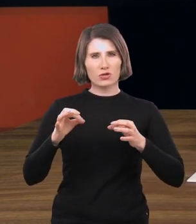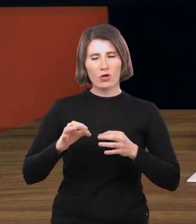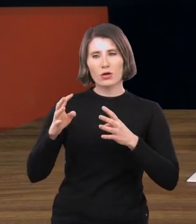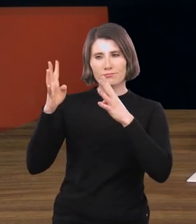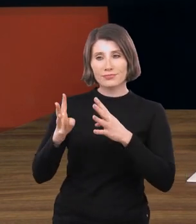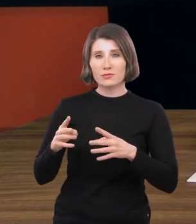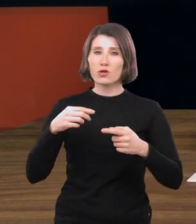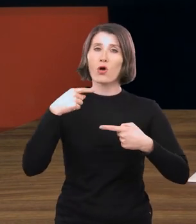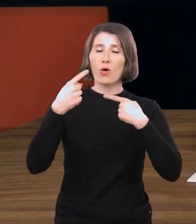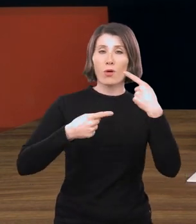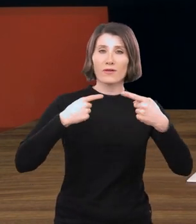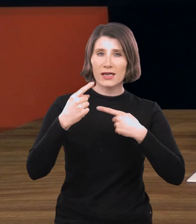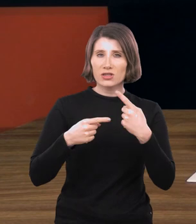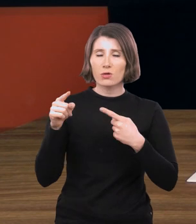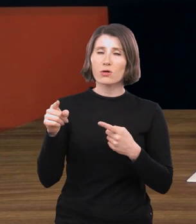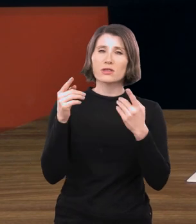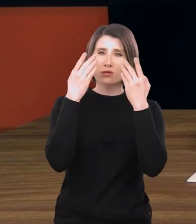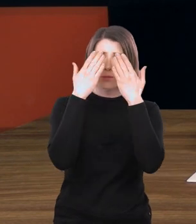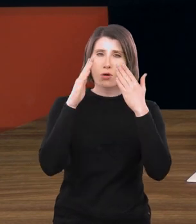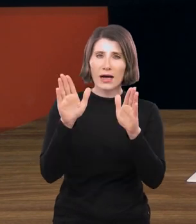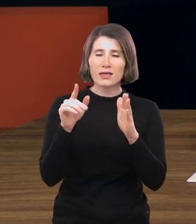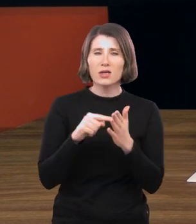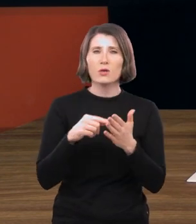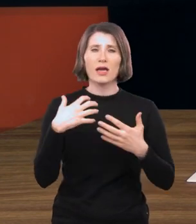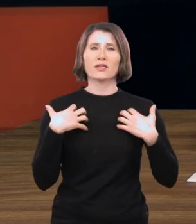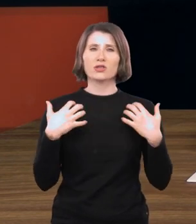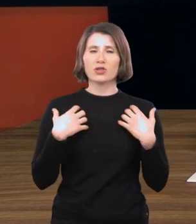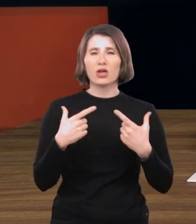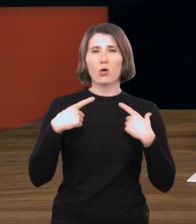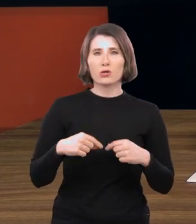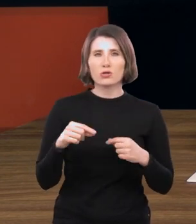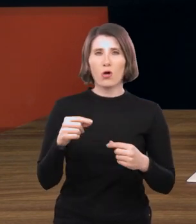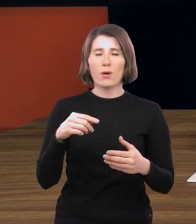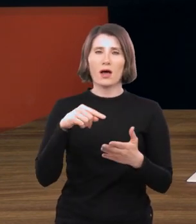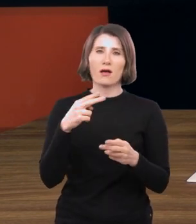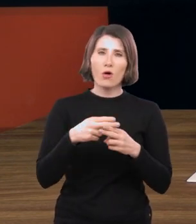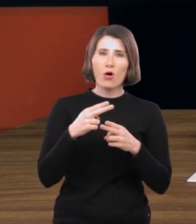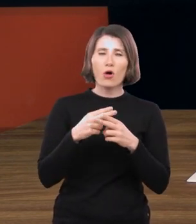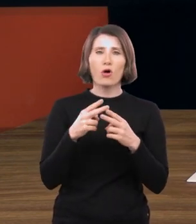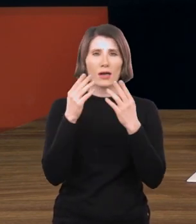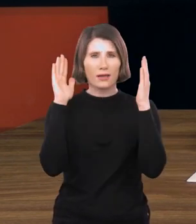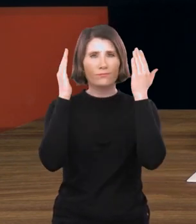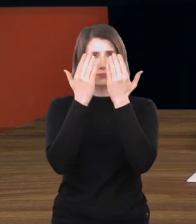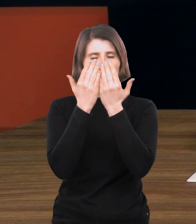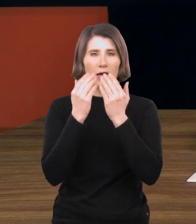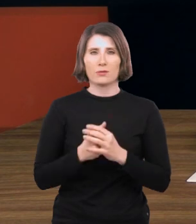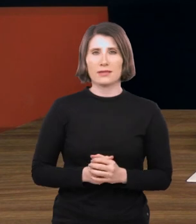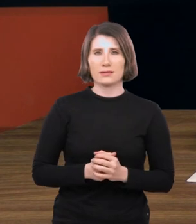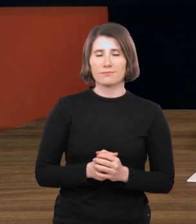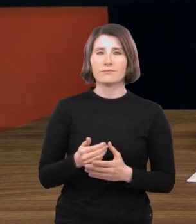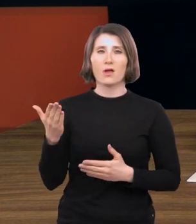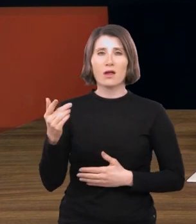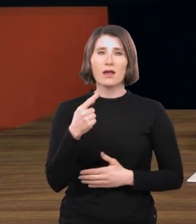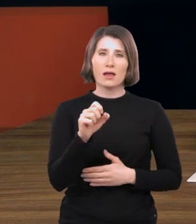który pokazał Państwu, jak funkcjonuje osoba ze spektrum zaburzeń autystycznych z zespołem Aspergera.